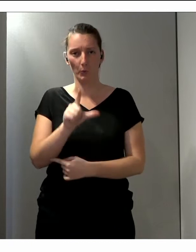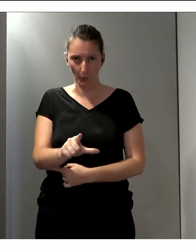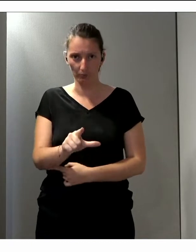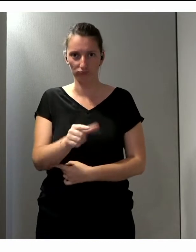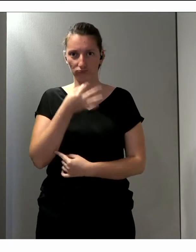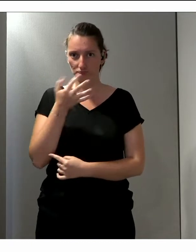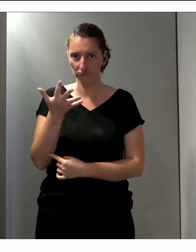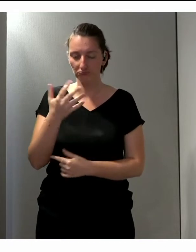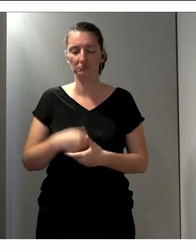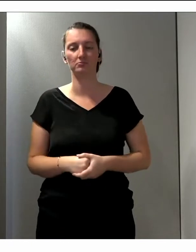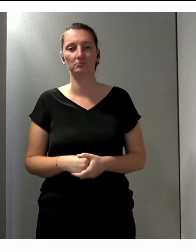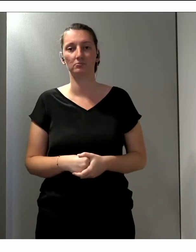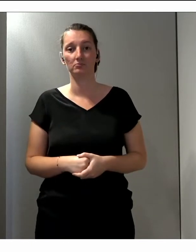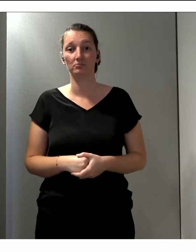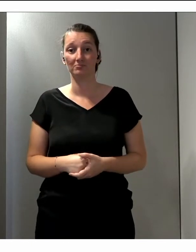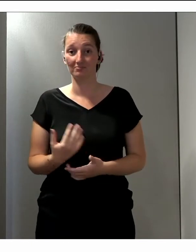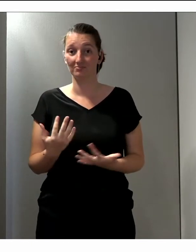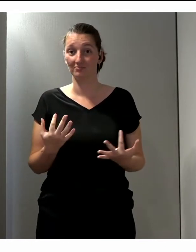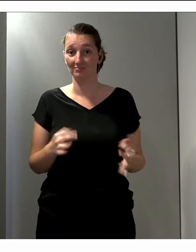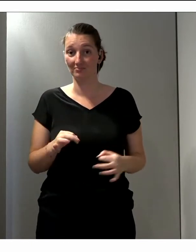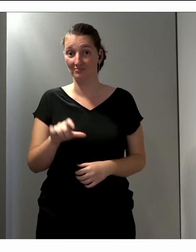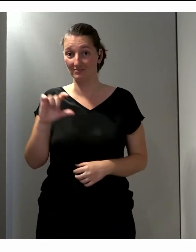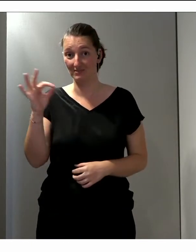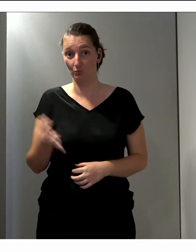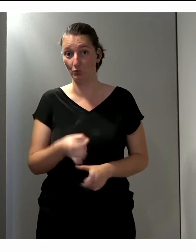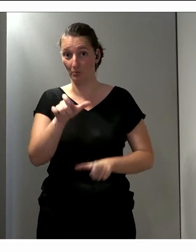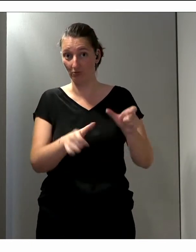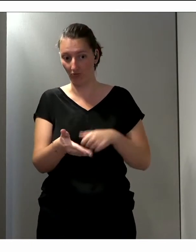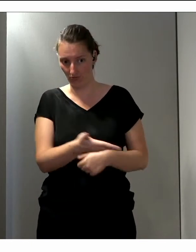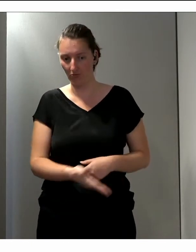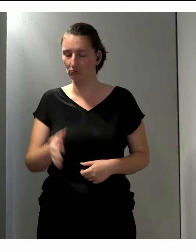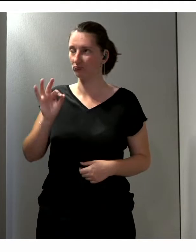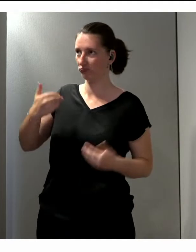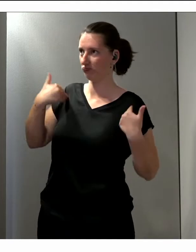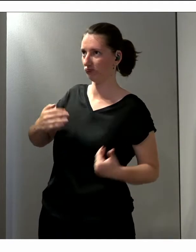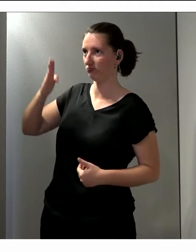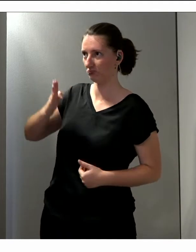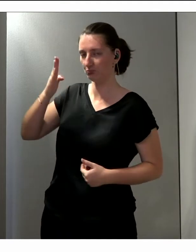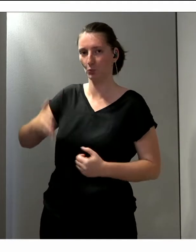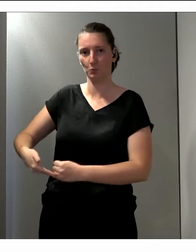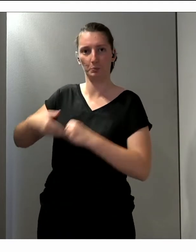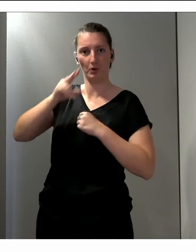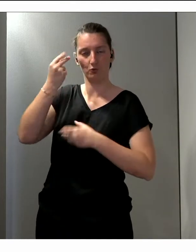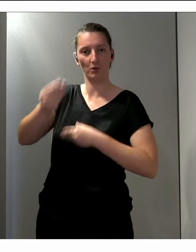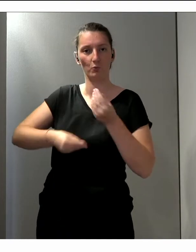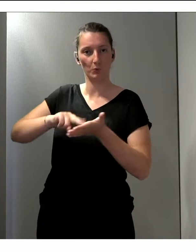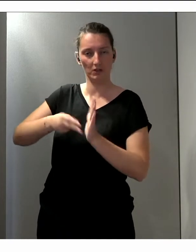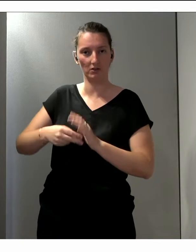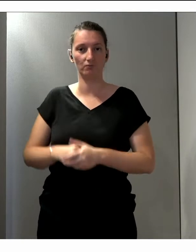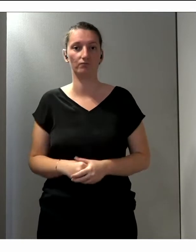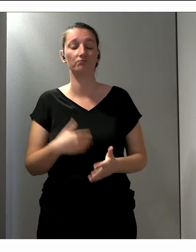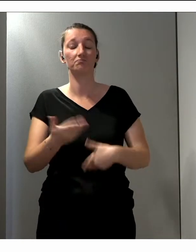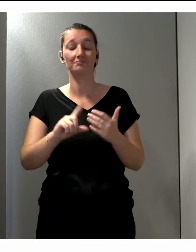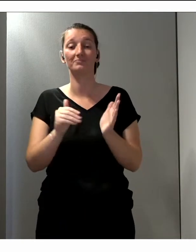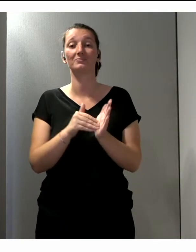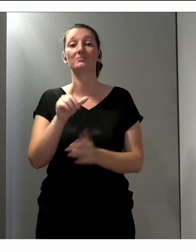10 déclare avoir besoin d'une aide humaine ou matérielle. En 2013, on notait 0,5% ont un